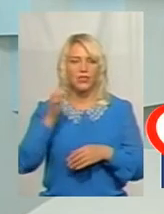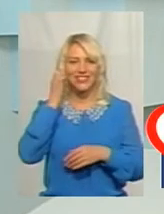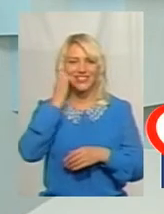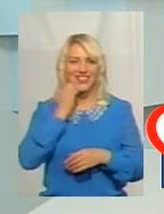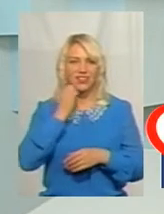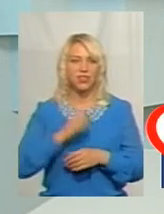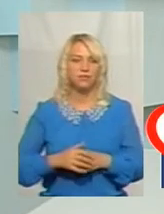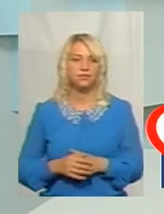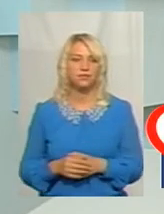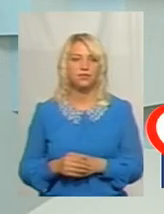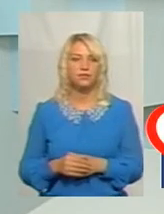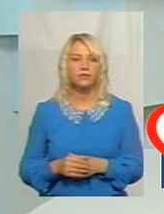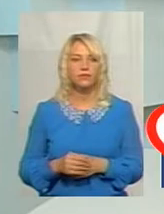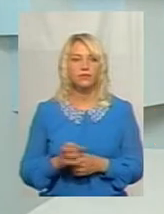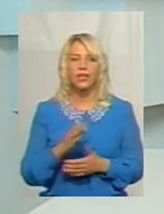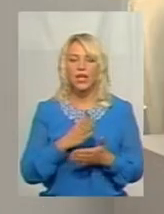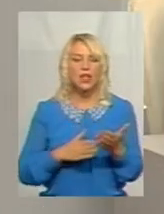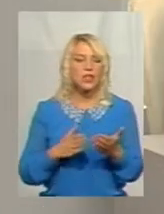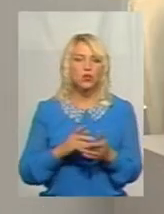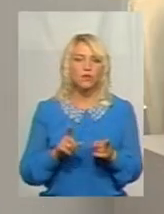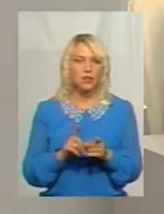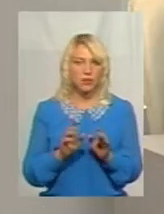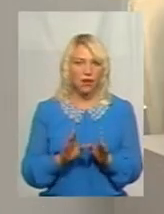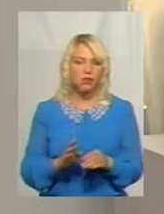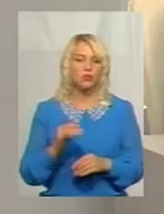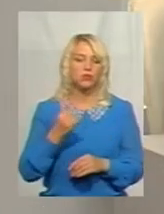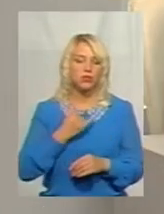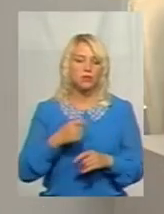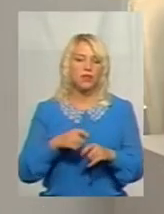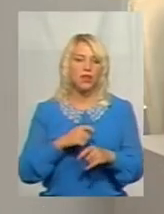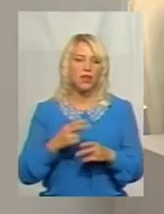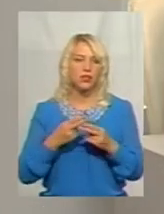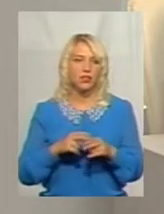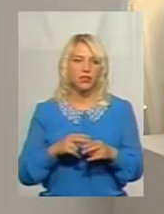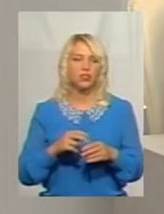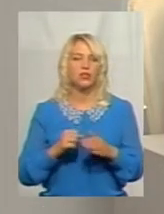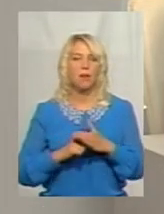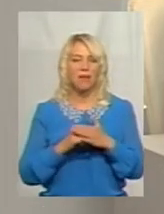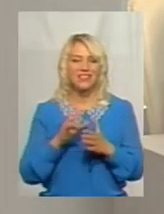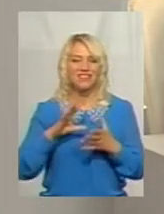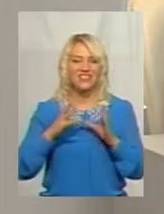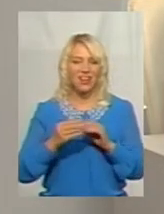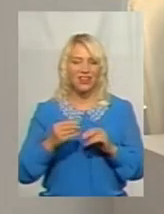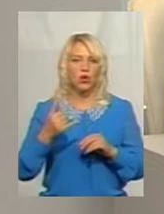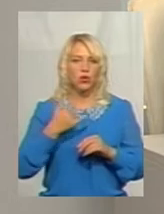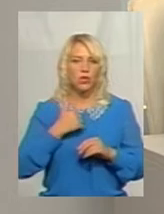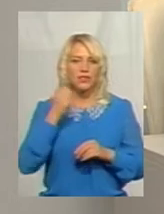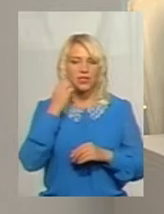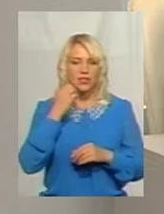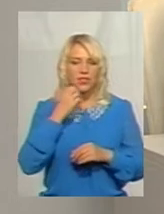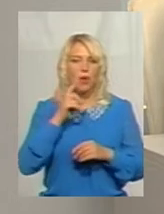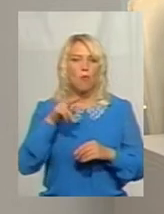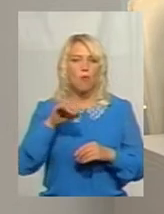застарівше? Ну, не зовсім так. Звісно, у нас матеріально-технічна база взагалі застарівша по закладах, і ми її поступово